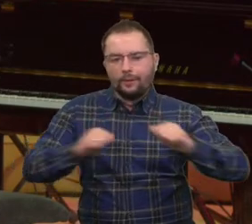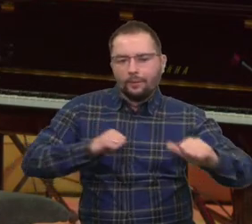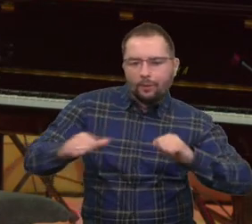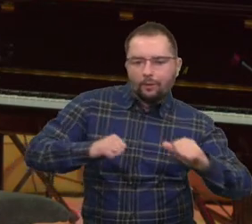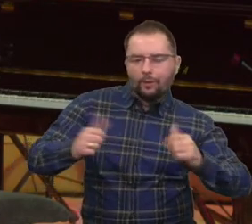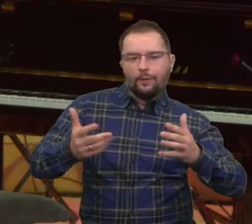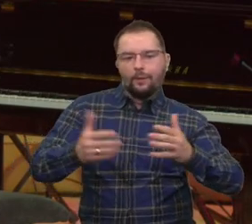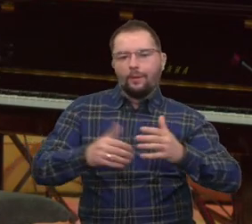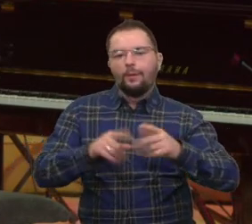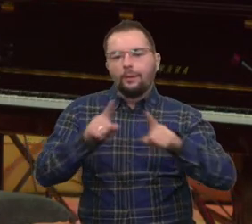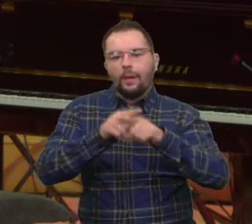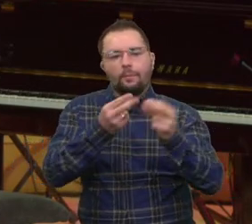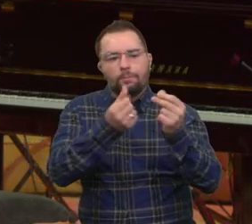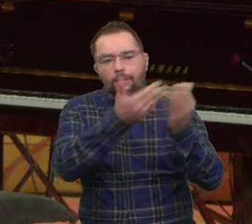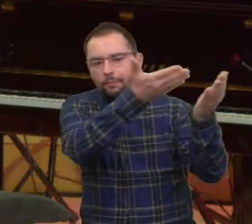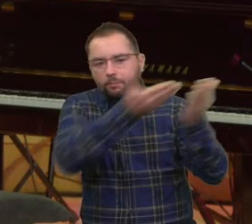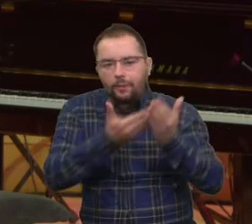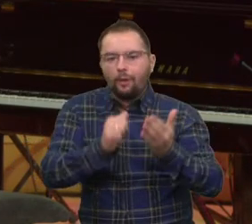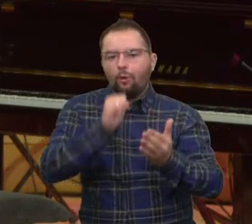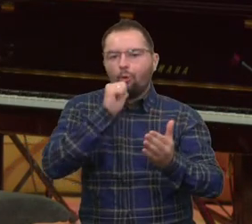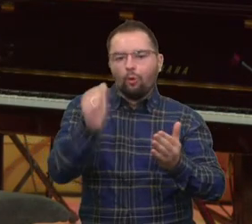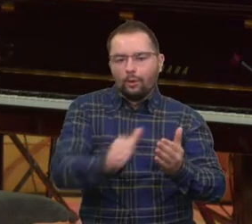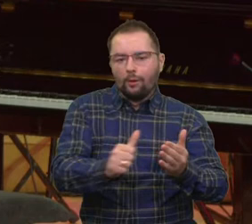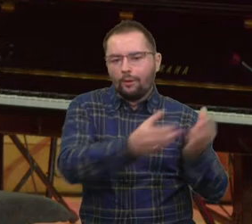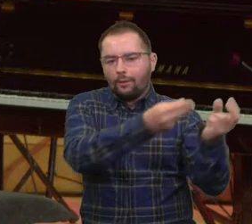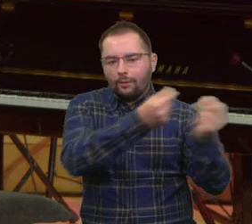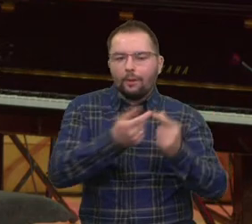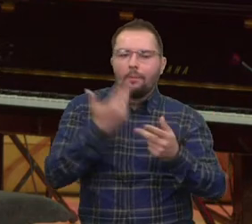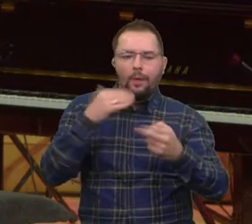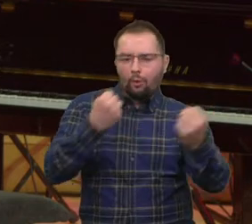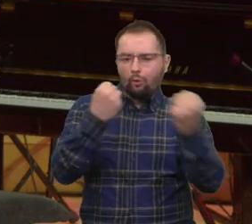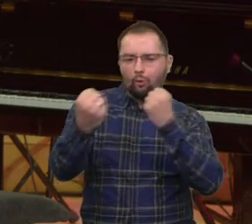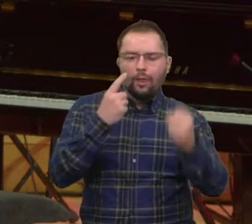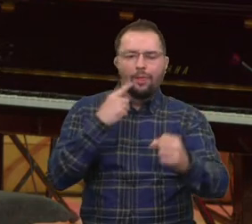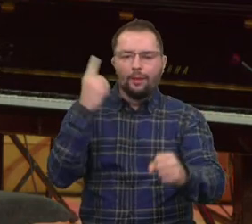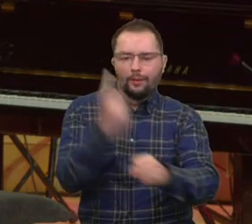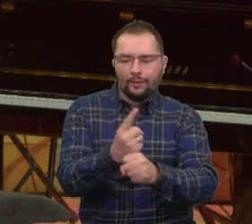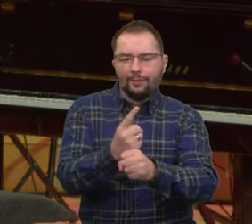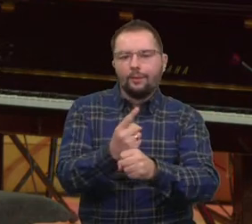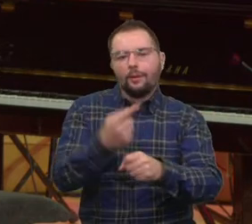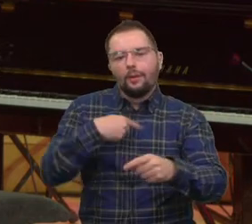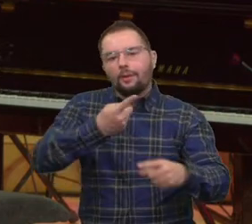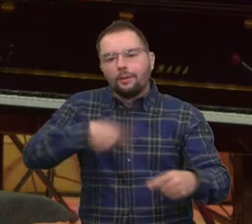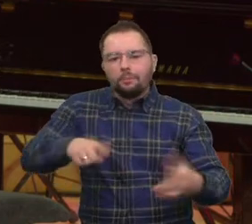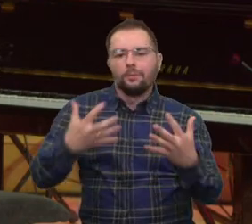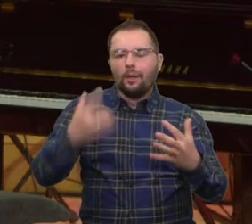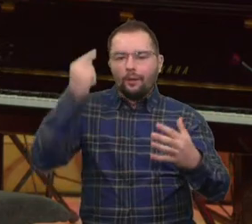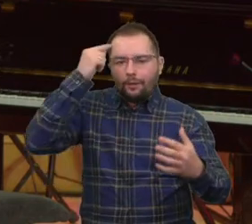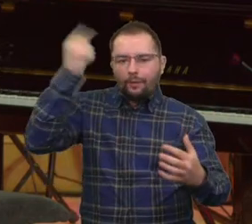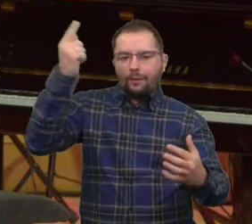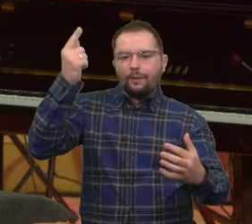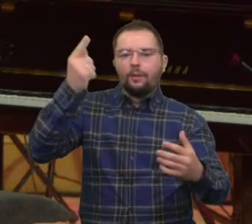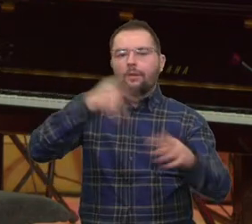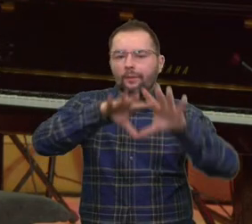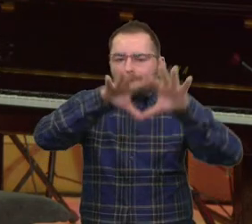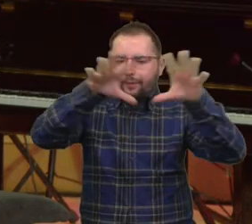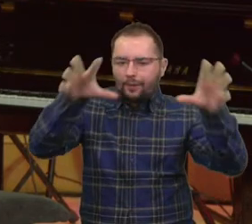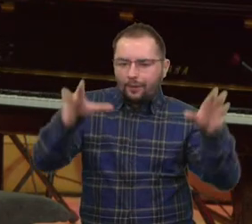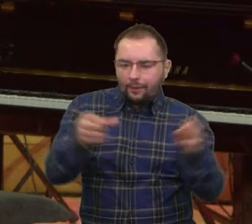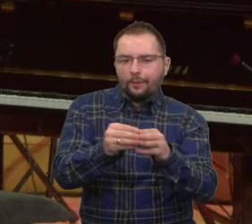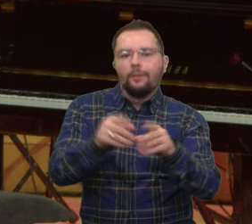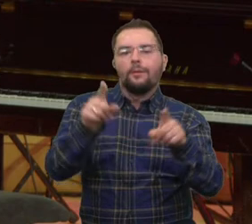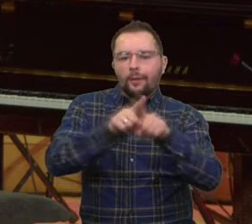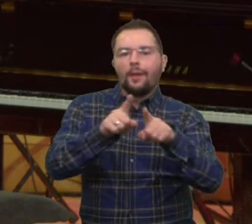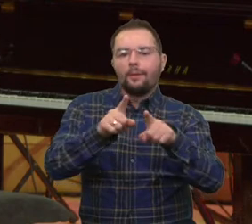Liczyliśmy na pieniądze europejskie. To są trudne decyzje, dlatego chciałbym wspomnieć tych wszystkich,